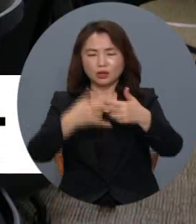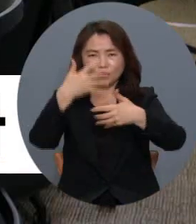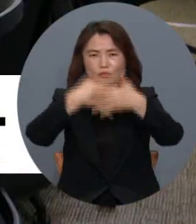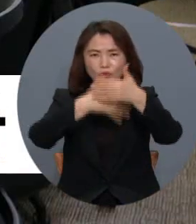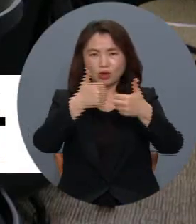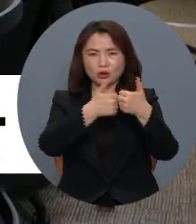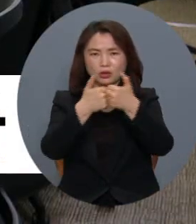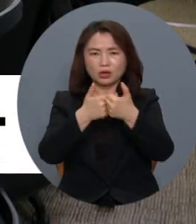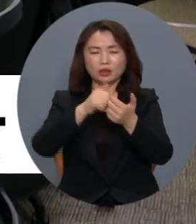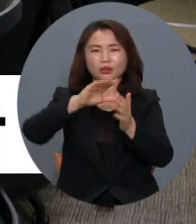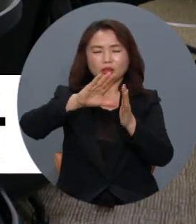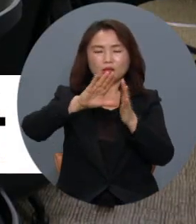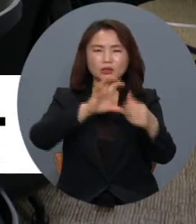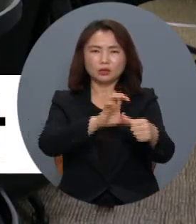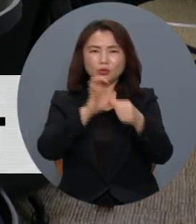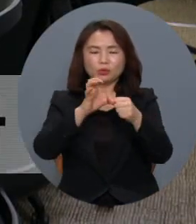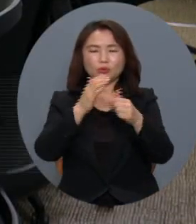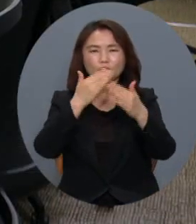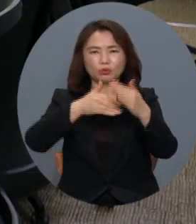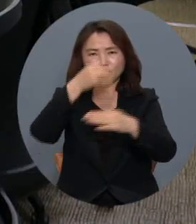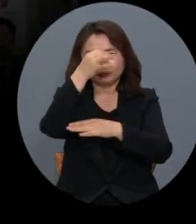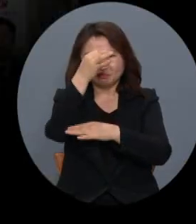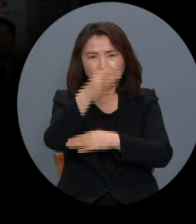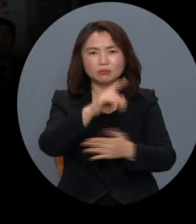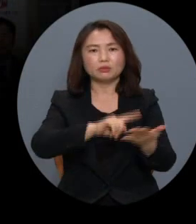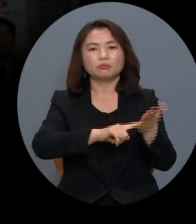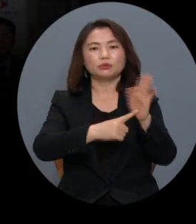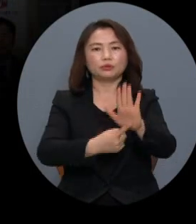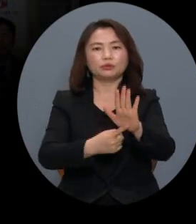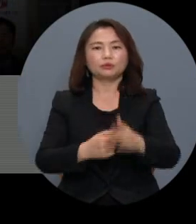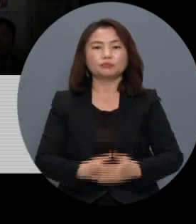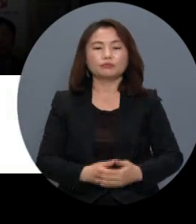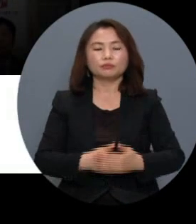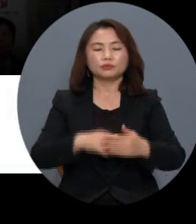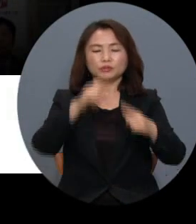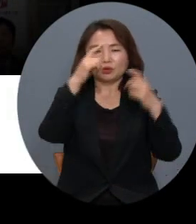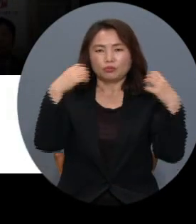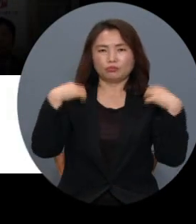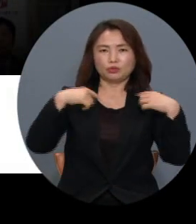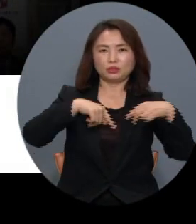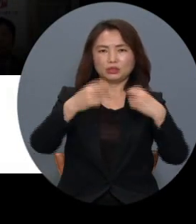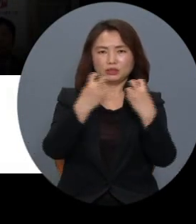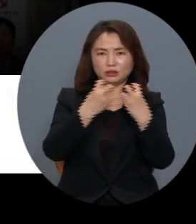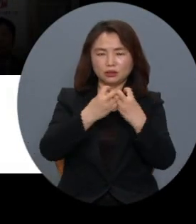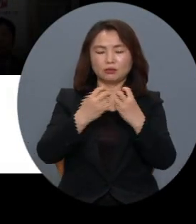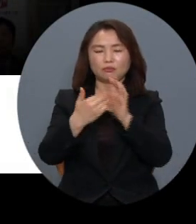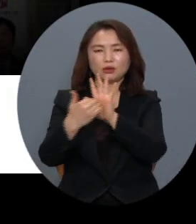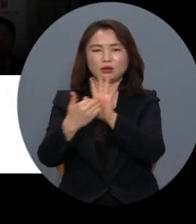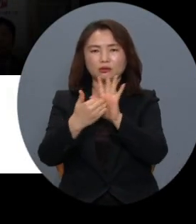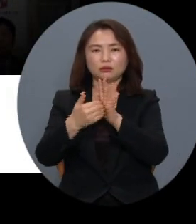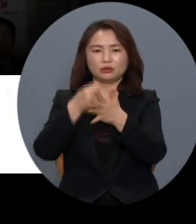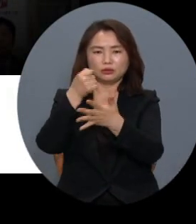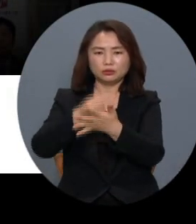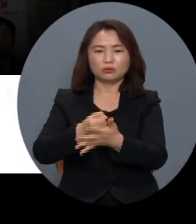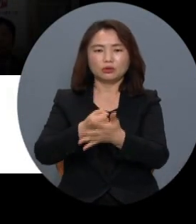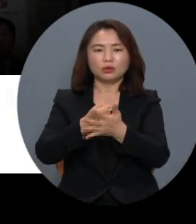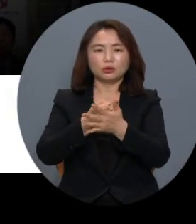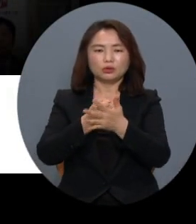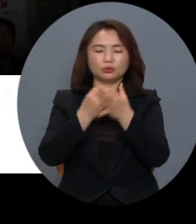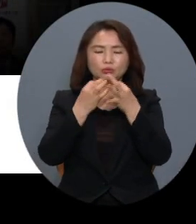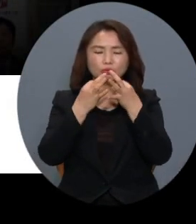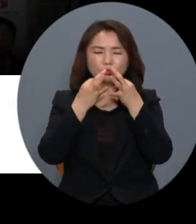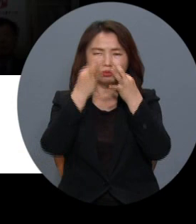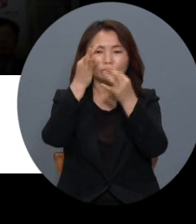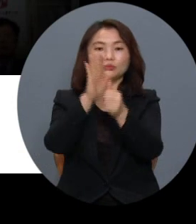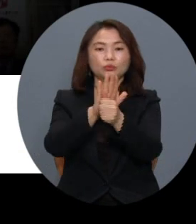화상회의를 통해 공식적으로 사과했습니다. 정부 시책 그리고 방역 지침에 최대한 도를 지금